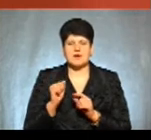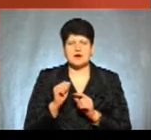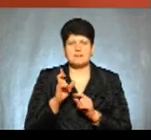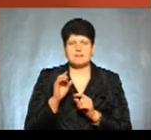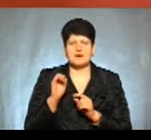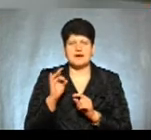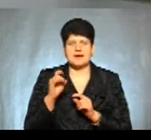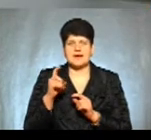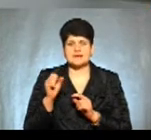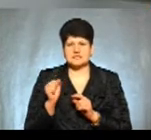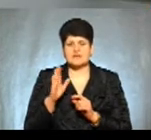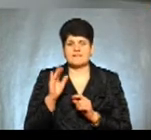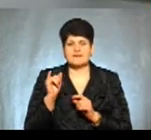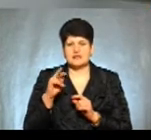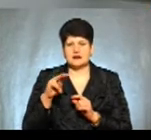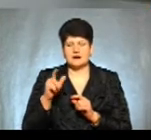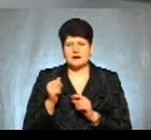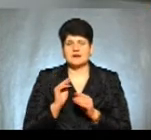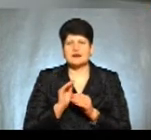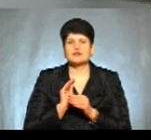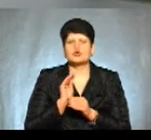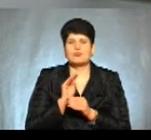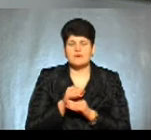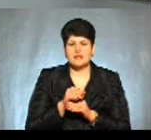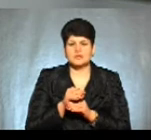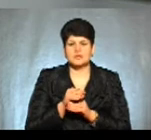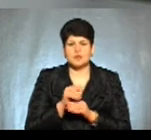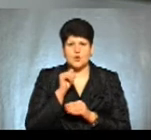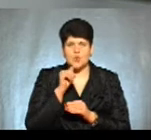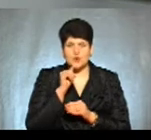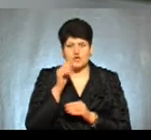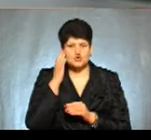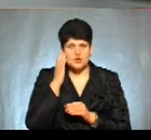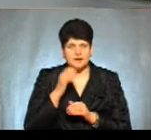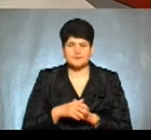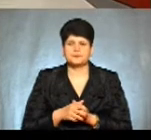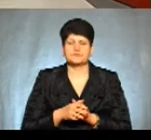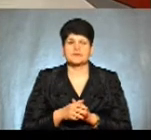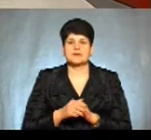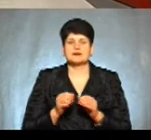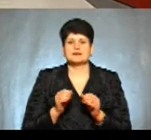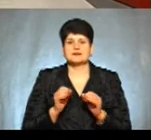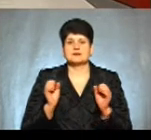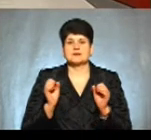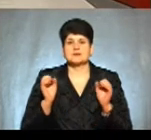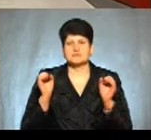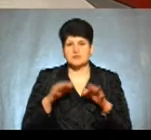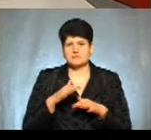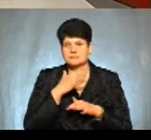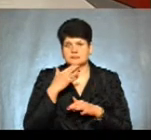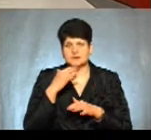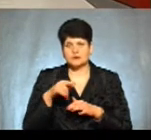і вільху, і навіть з добавкою горіха чорного. Зібралося, звичайно, немало